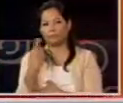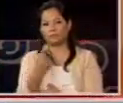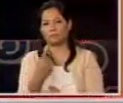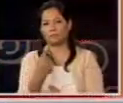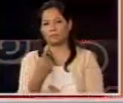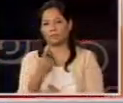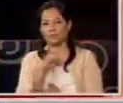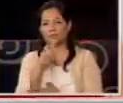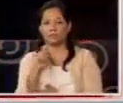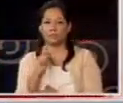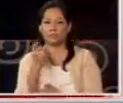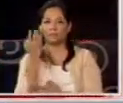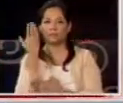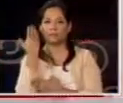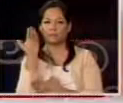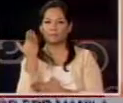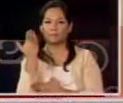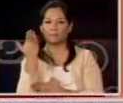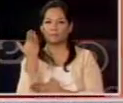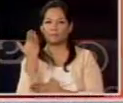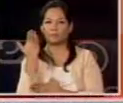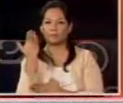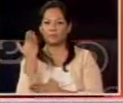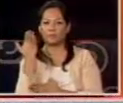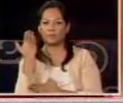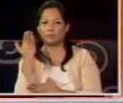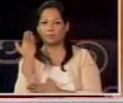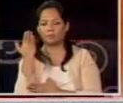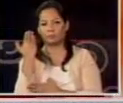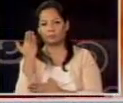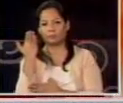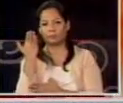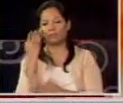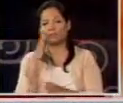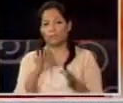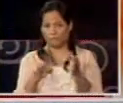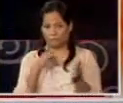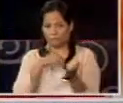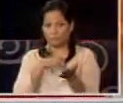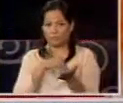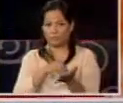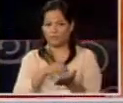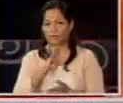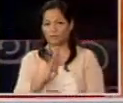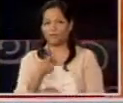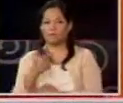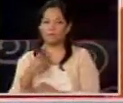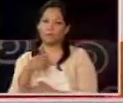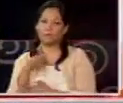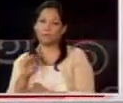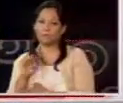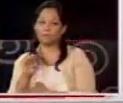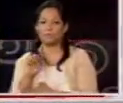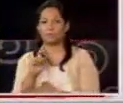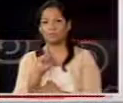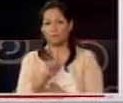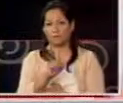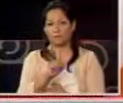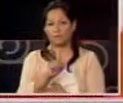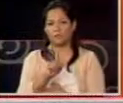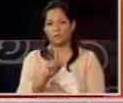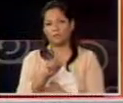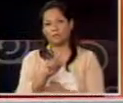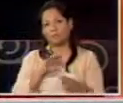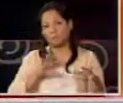siguro at katanungan dati na assuming nga na nakapag-utang sa Basa Gidote Enterprises, isa pa yung related na fact